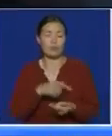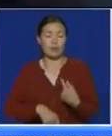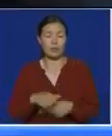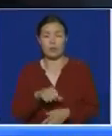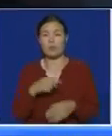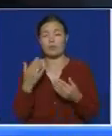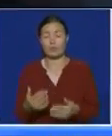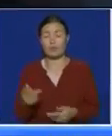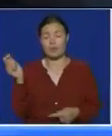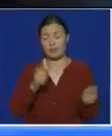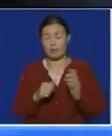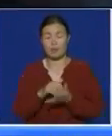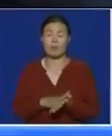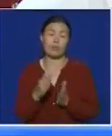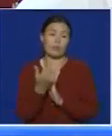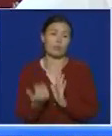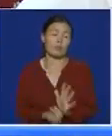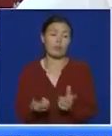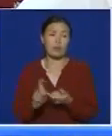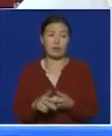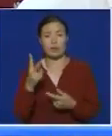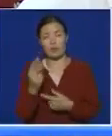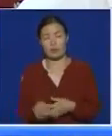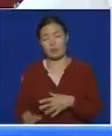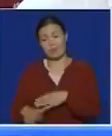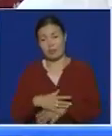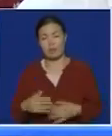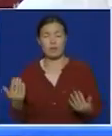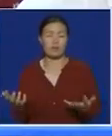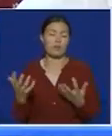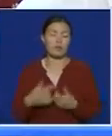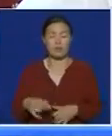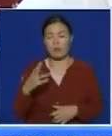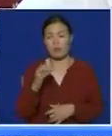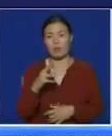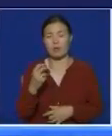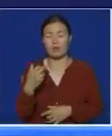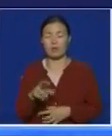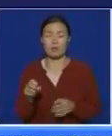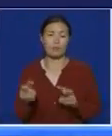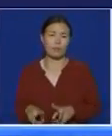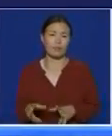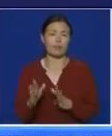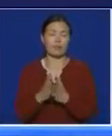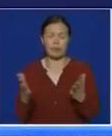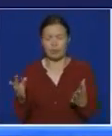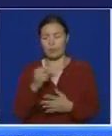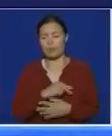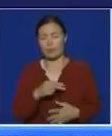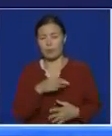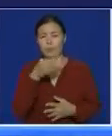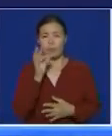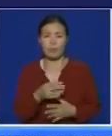қатысуда. Бекітілген бағдарламаға сәйкес, олар 2 күн аясында цифрлық коммуникация жүйесіндегі кітапханалардың жұмыс